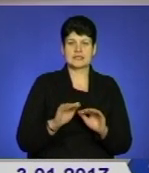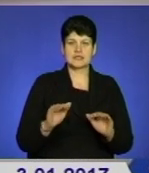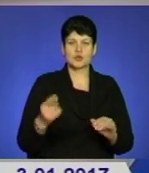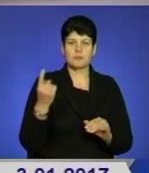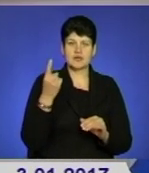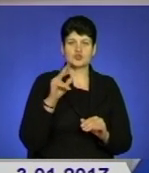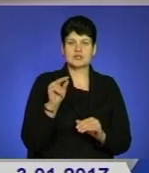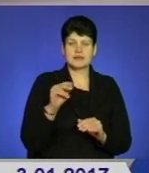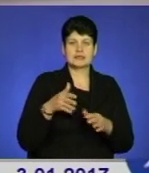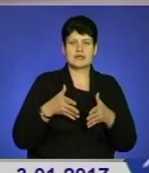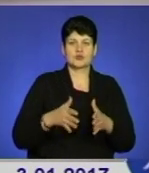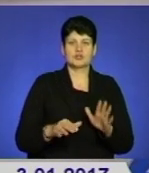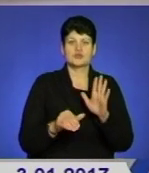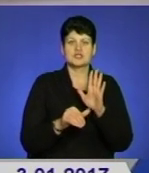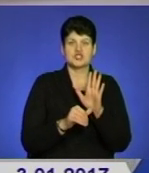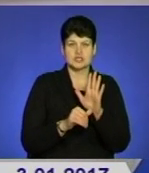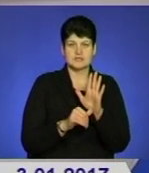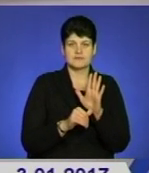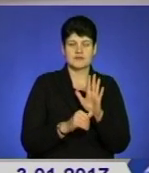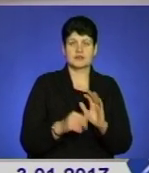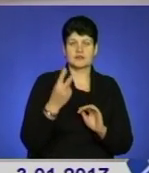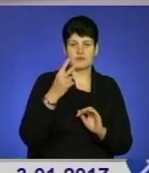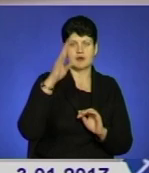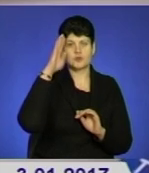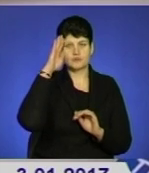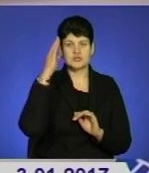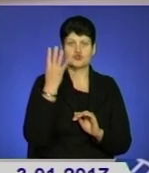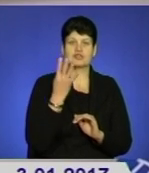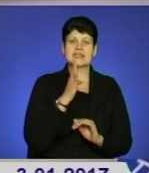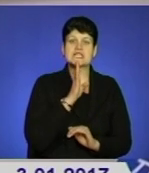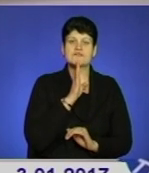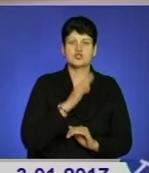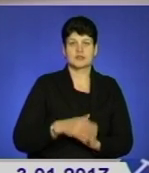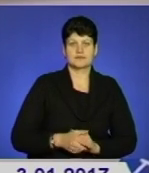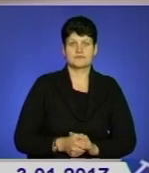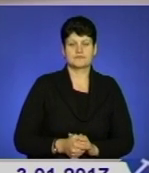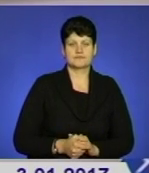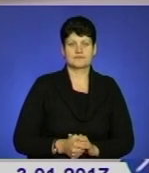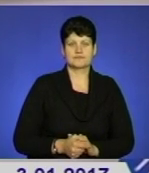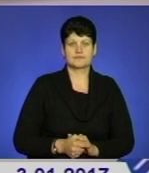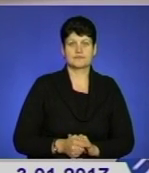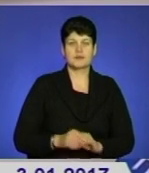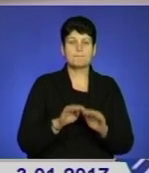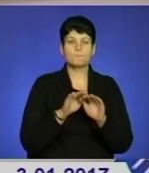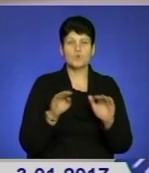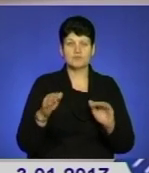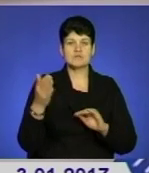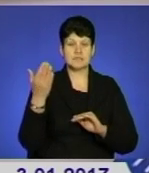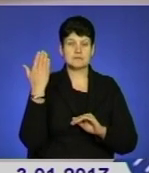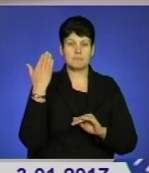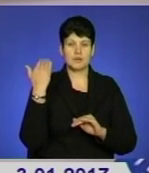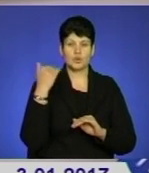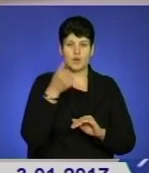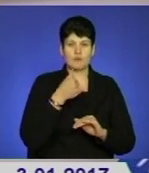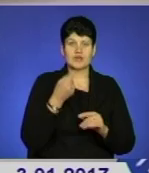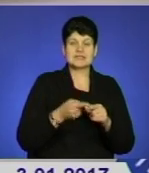1 числа народилось 6, двоє хлопчиків і 4 дівчинки. Порівнюючи з минулим роком, це